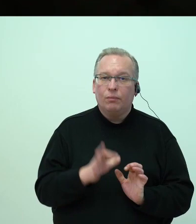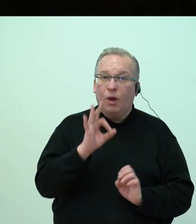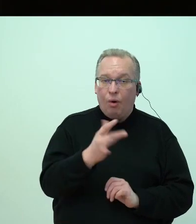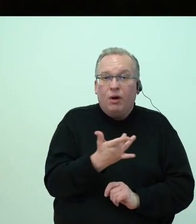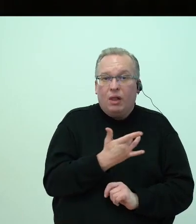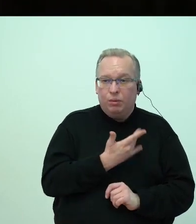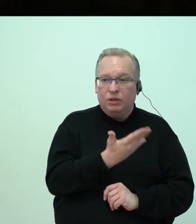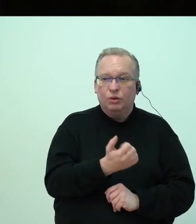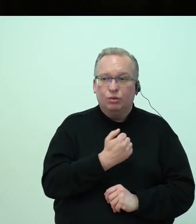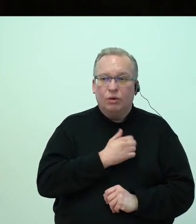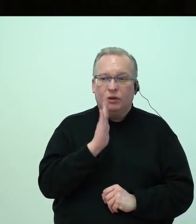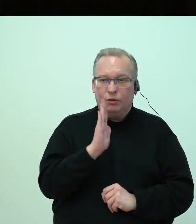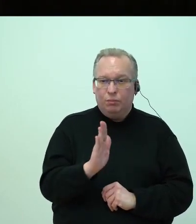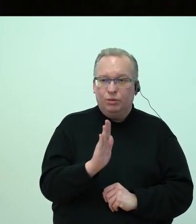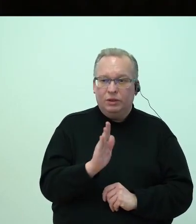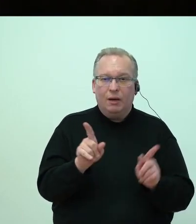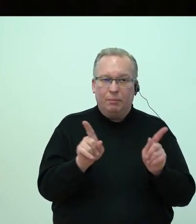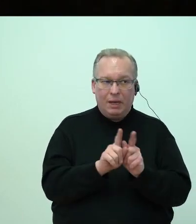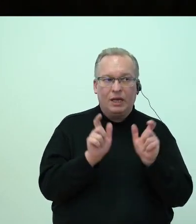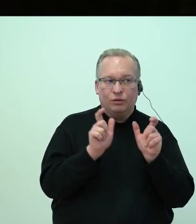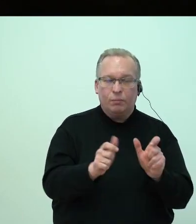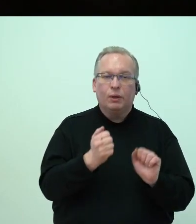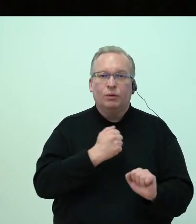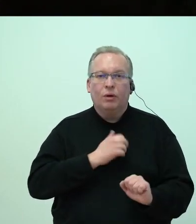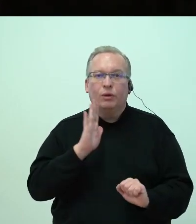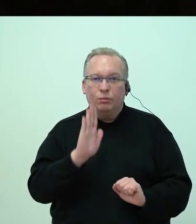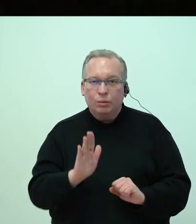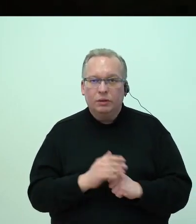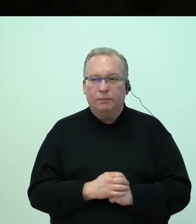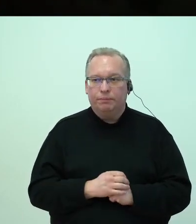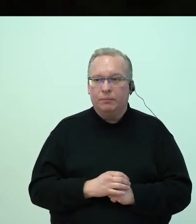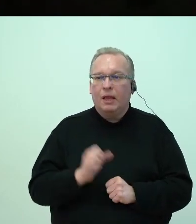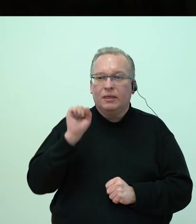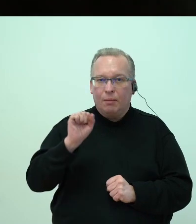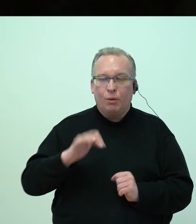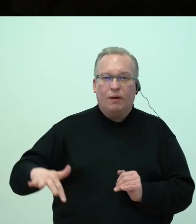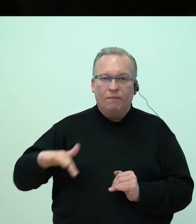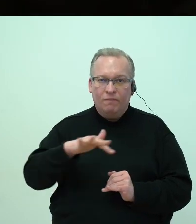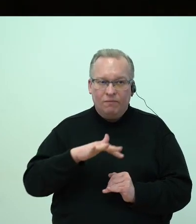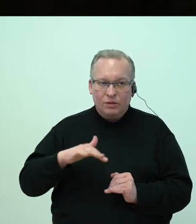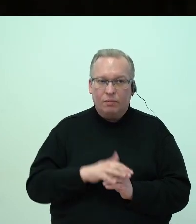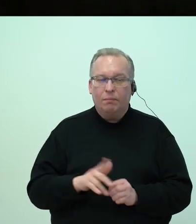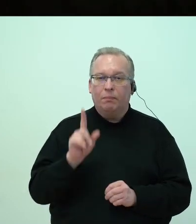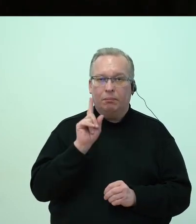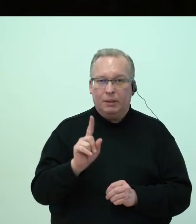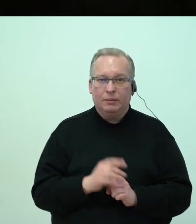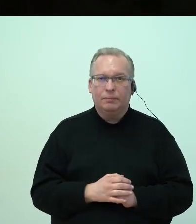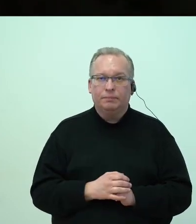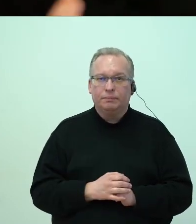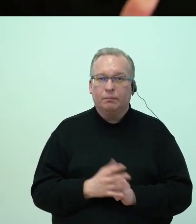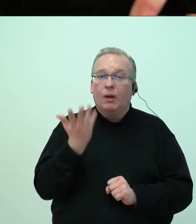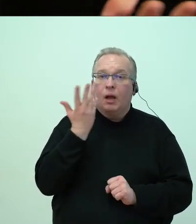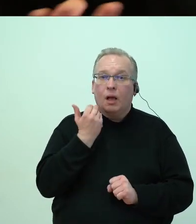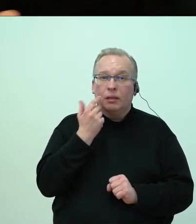Galbūt jis turėtų būti izoliuotas, bet mano manimu taip ir turėtų būti demokratinėje visuomenėje. Bet kai